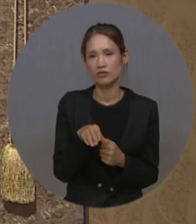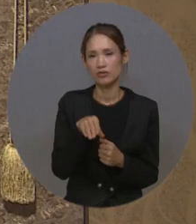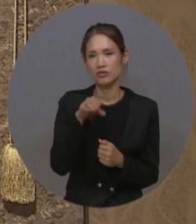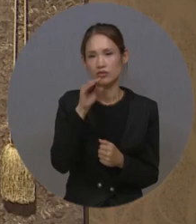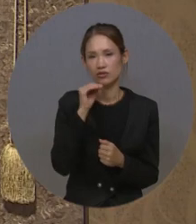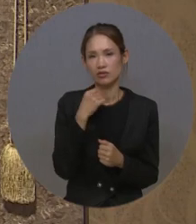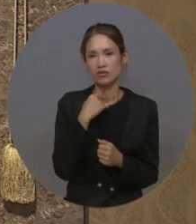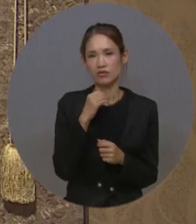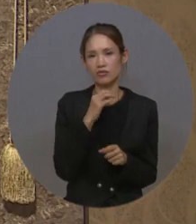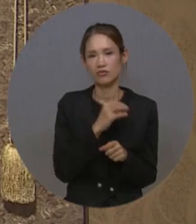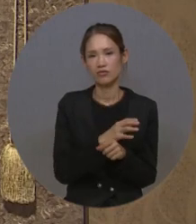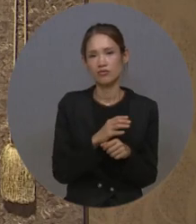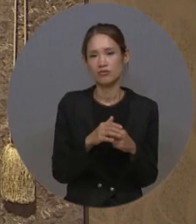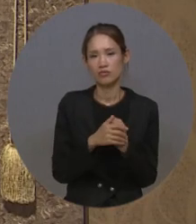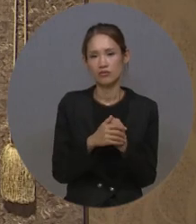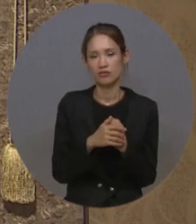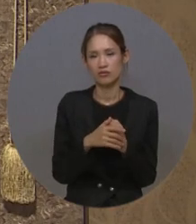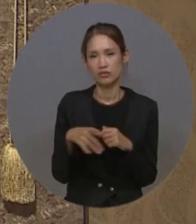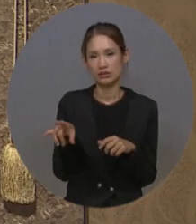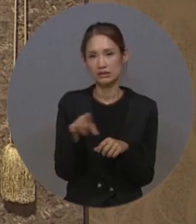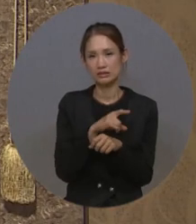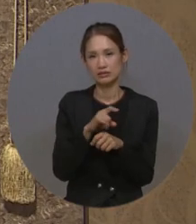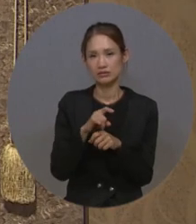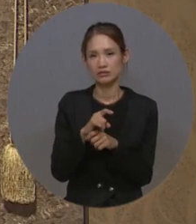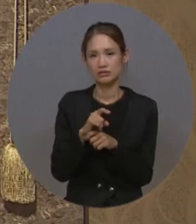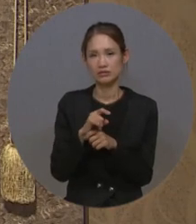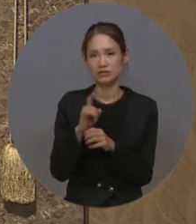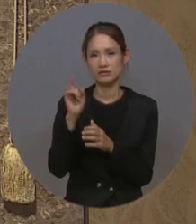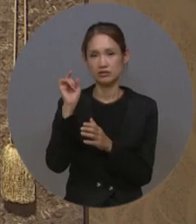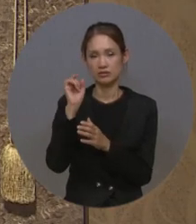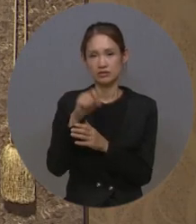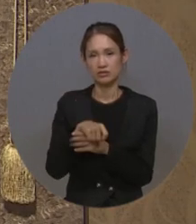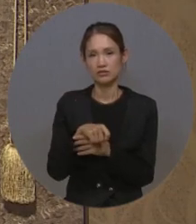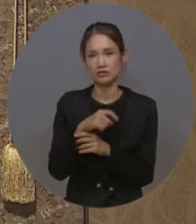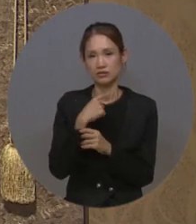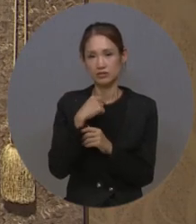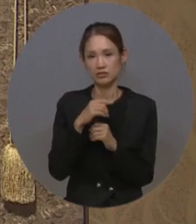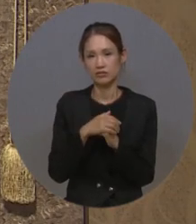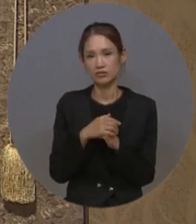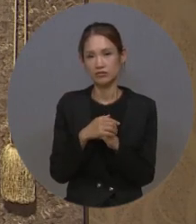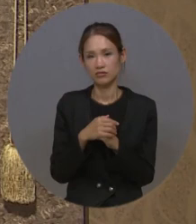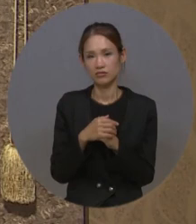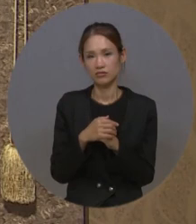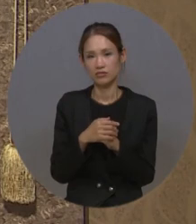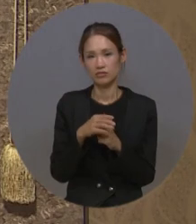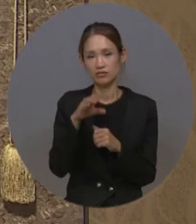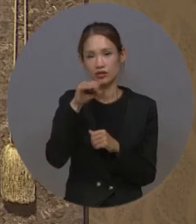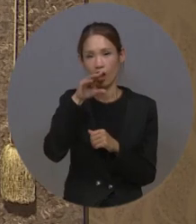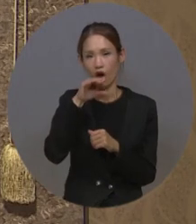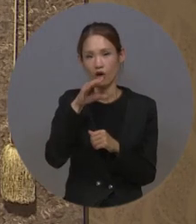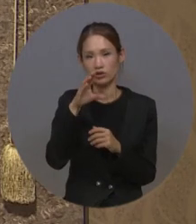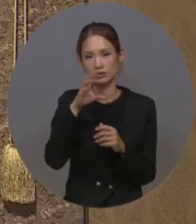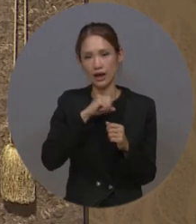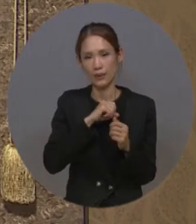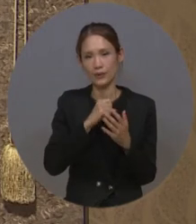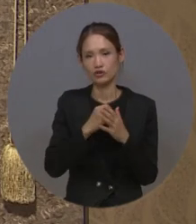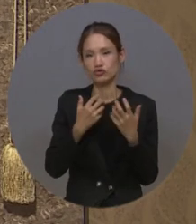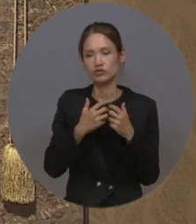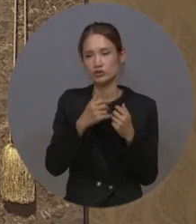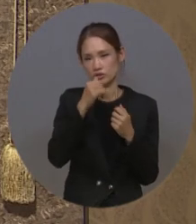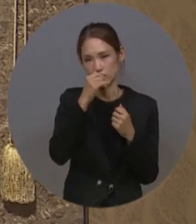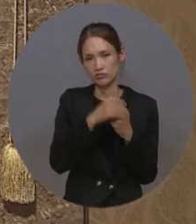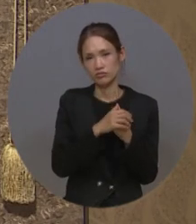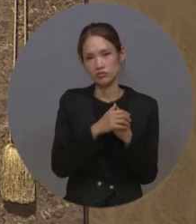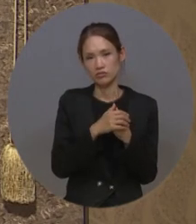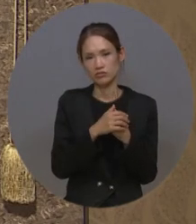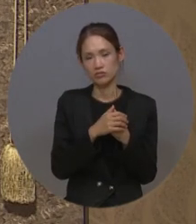이거를 간단하게 제가 이번에 그 특허 출원한 게 있거든요. 혀를 잡아주는.